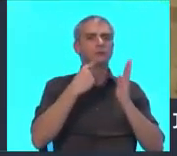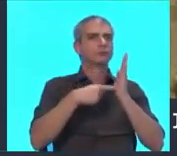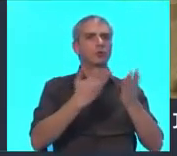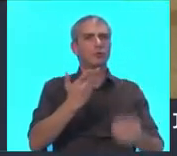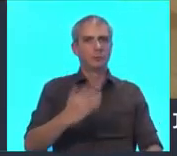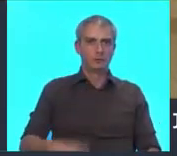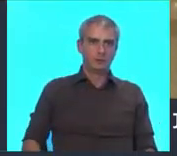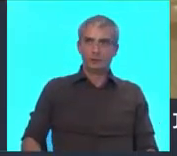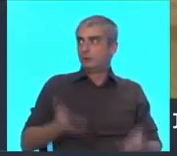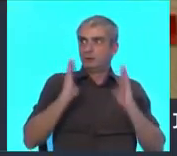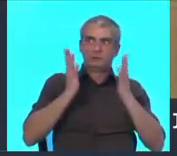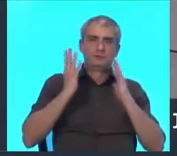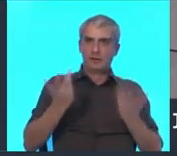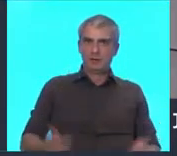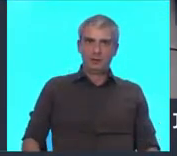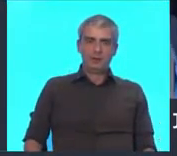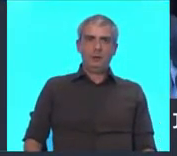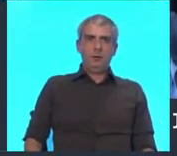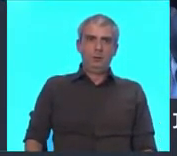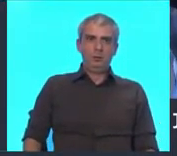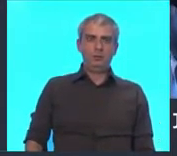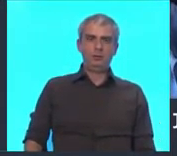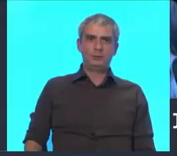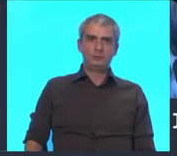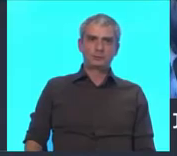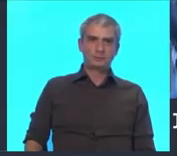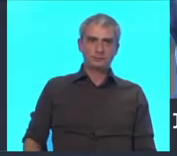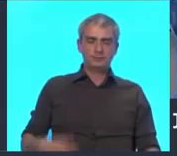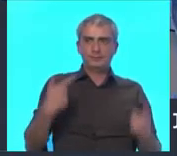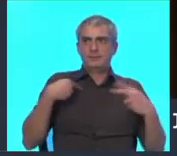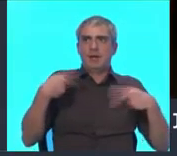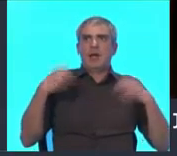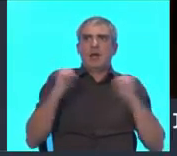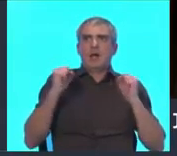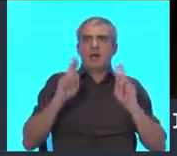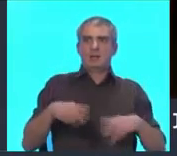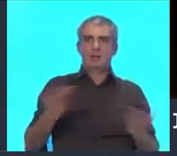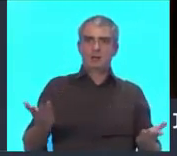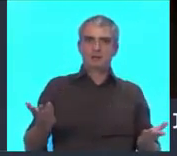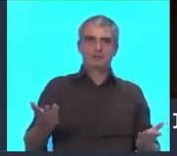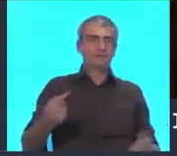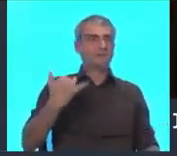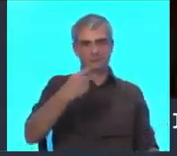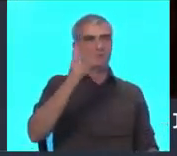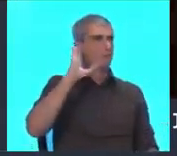שאתה הולך לבית משפט למשל? צבא. תקפי חרדות. עכשיו היא מקשיבה